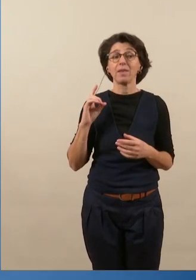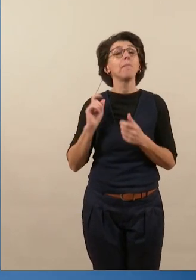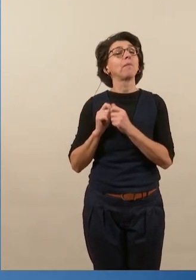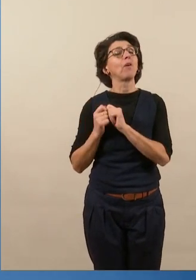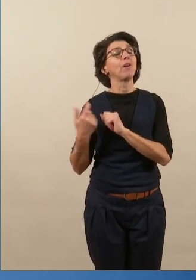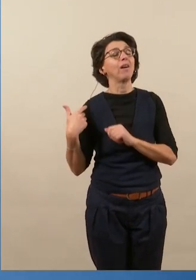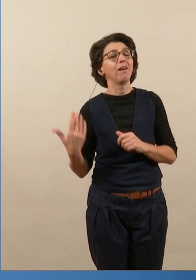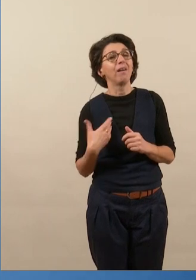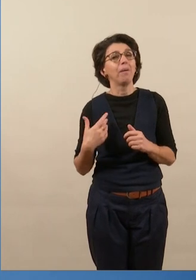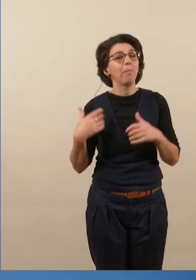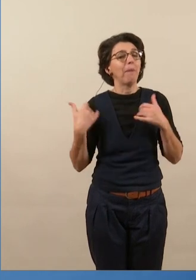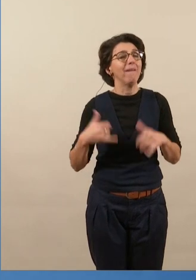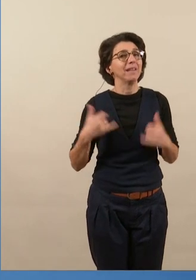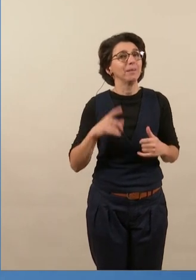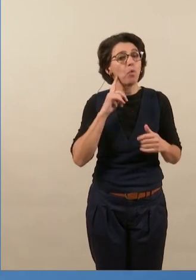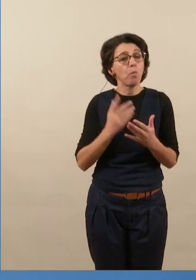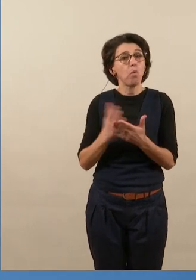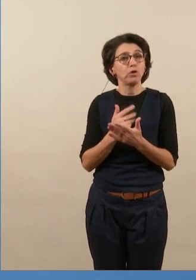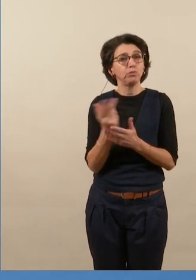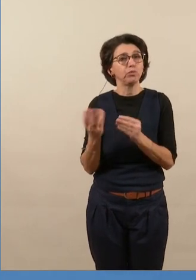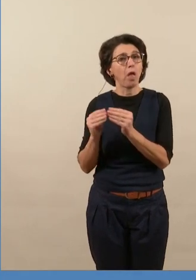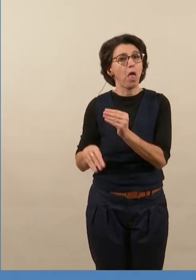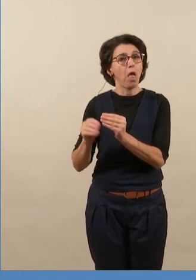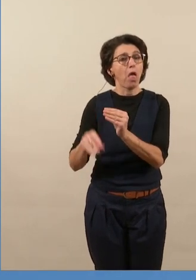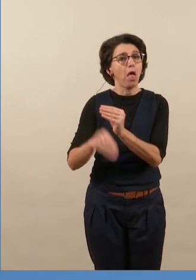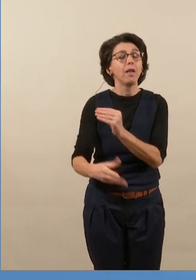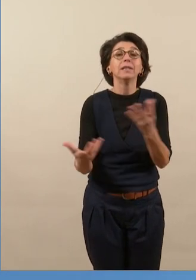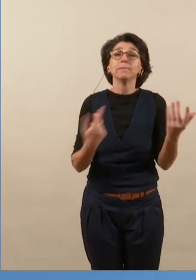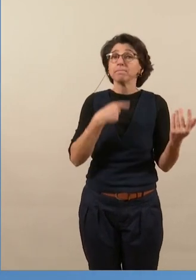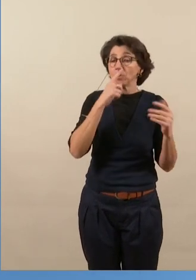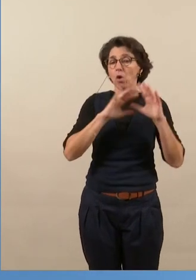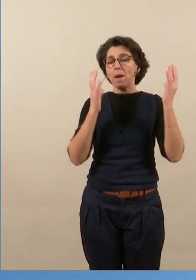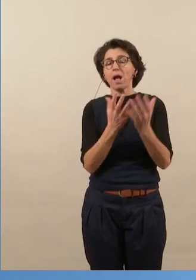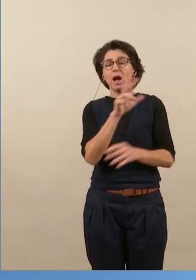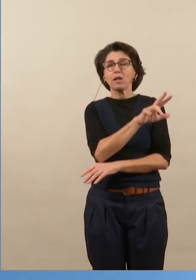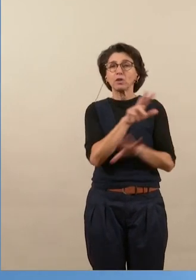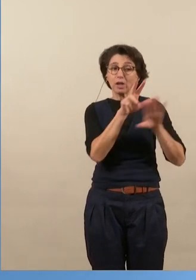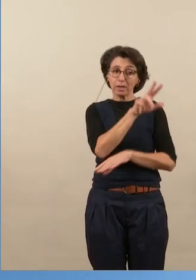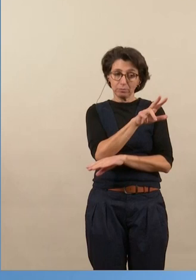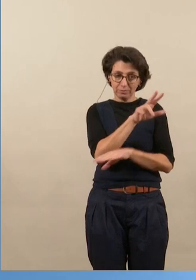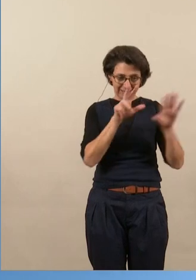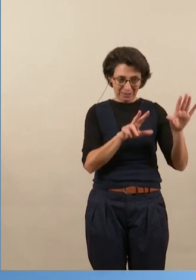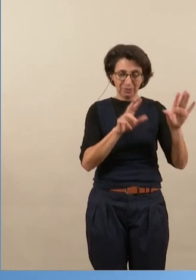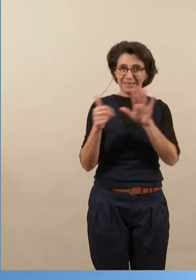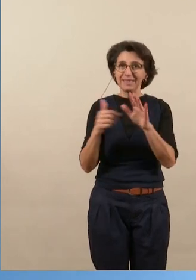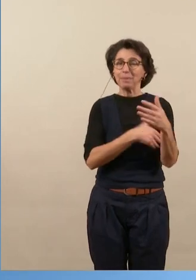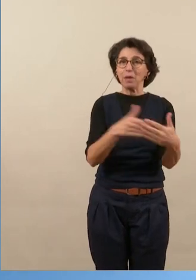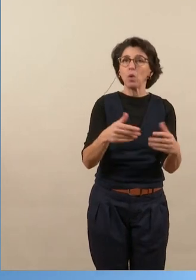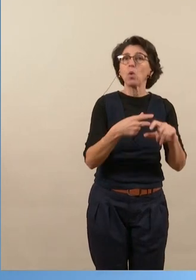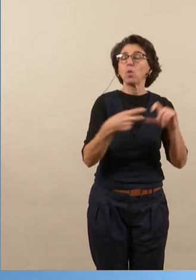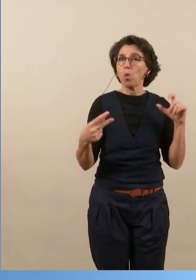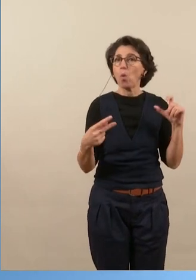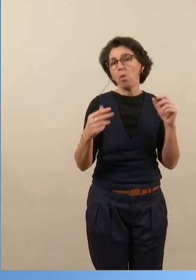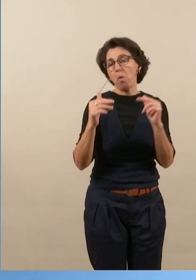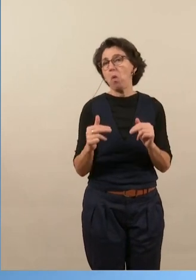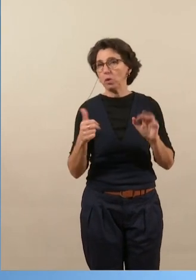pas des autres projets qui passeront à laattrappe on peut s'attendre à ce que sur les 86 millions d'euros annoncés nous soyons plus proche des 60 et pour 2024